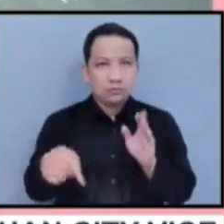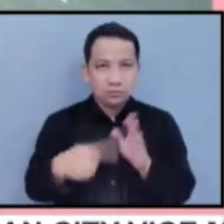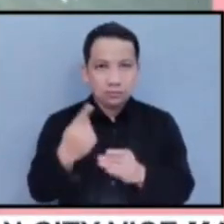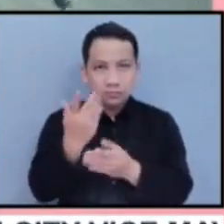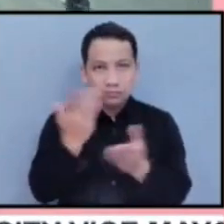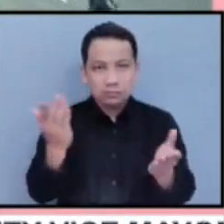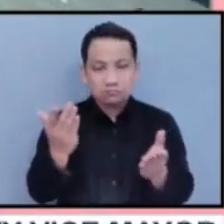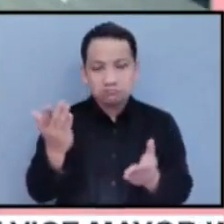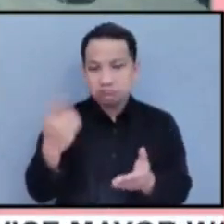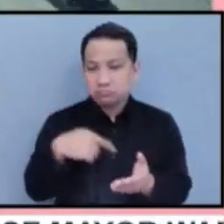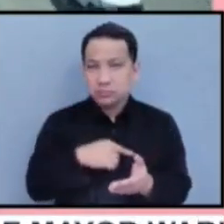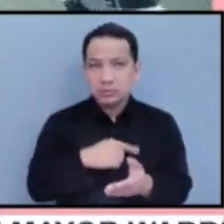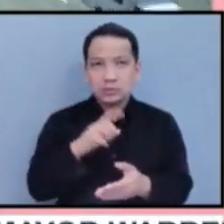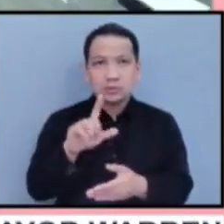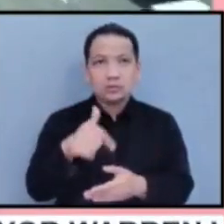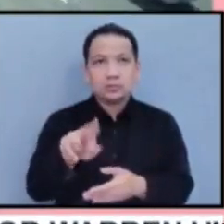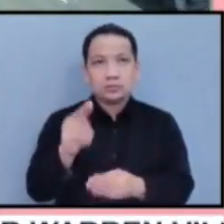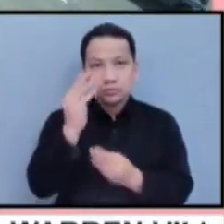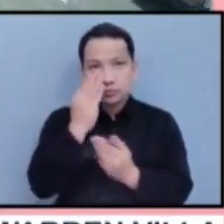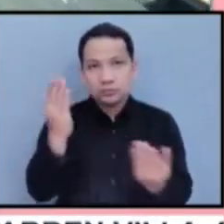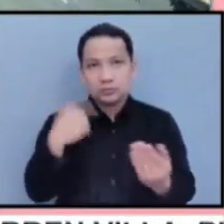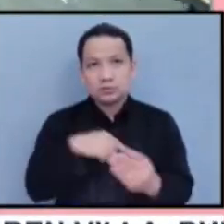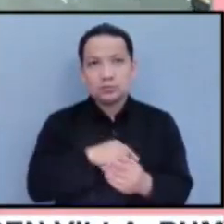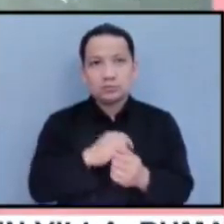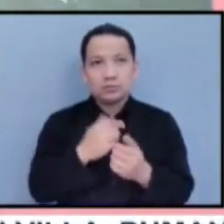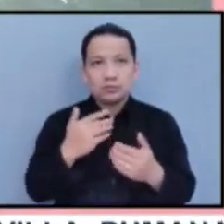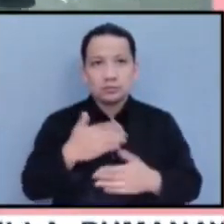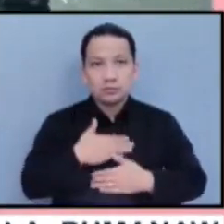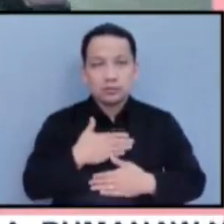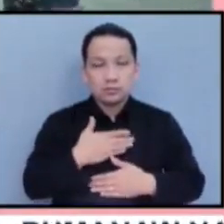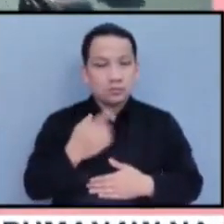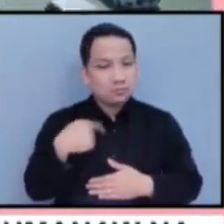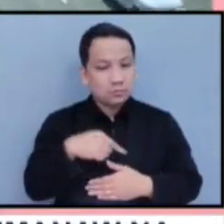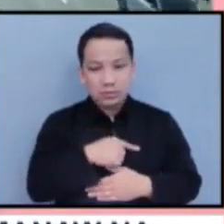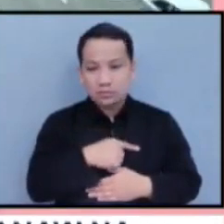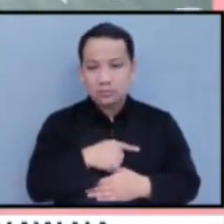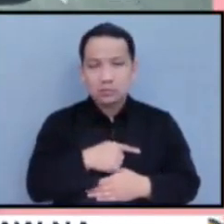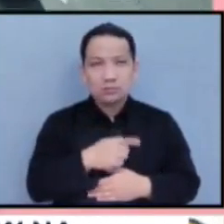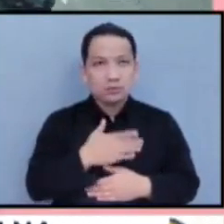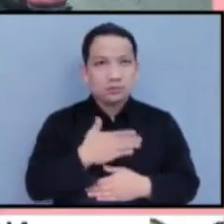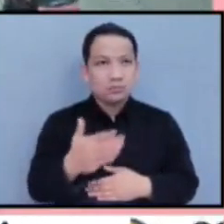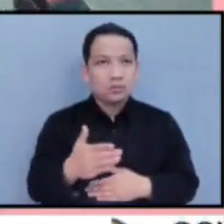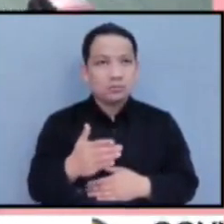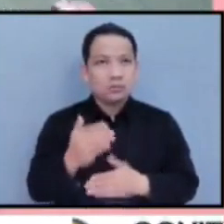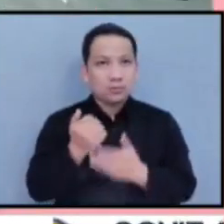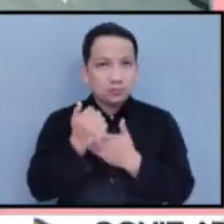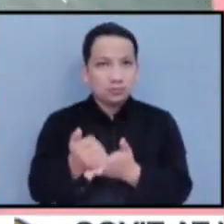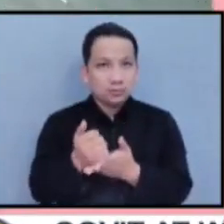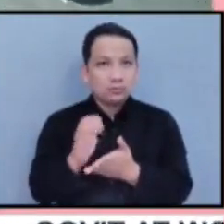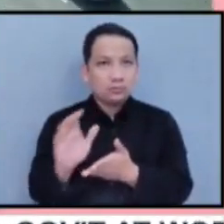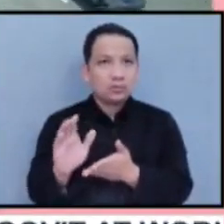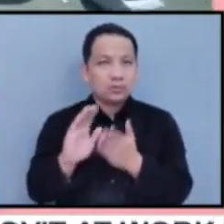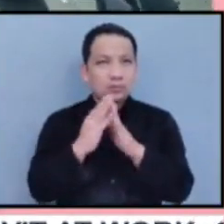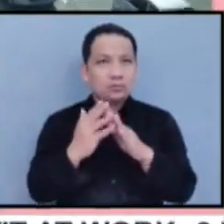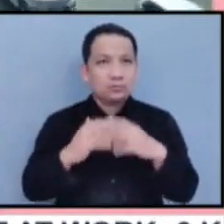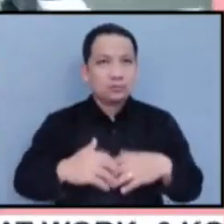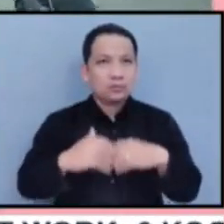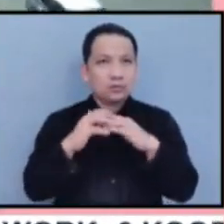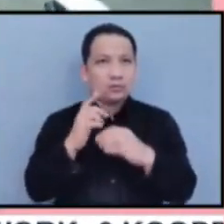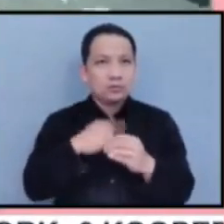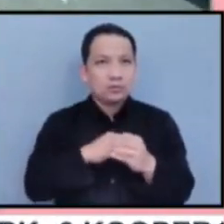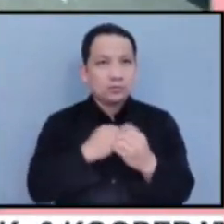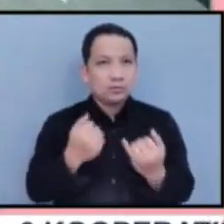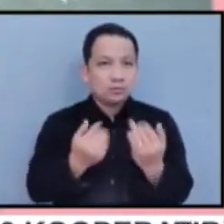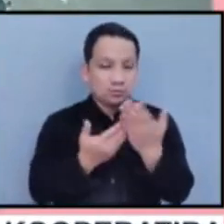behalf of the LGUs, we are very much committed to help also the peace builders, especially now that